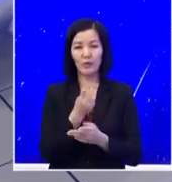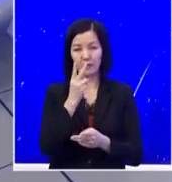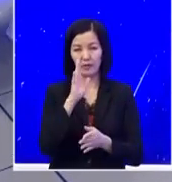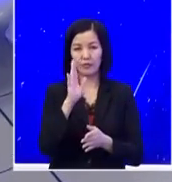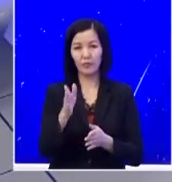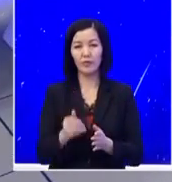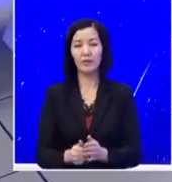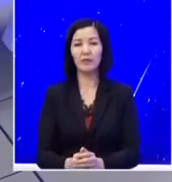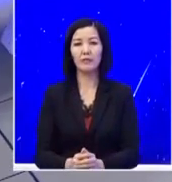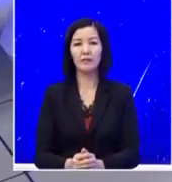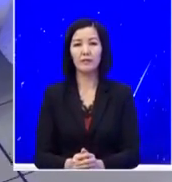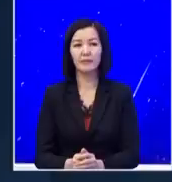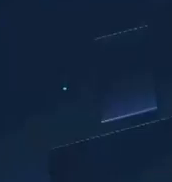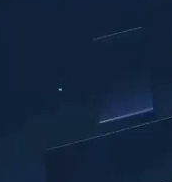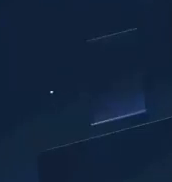Бүгінгі хабарда.